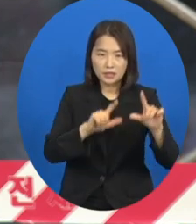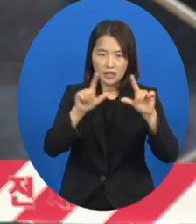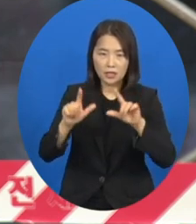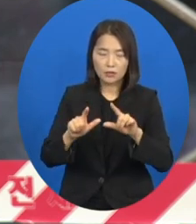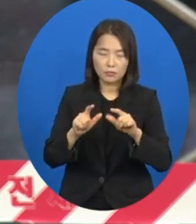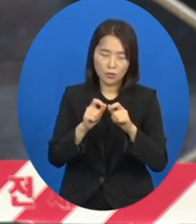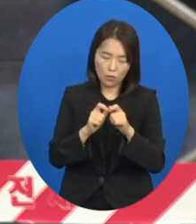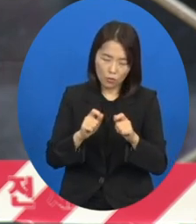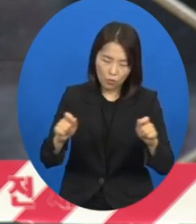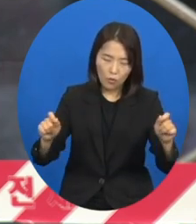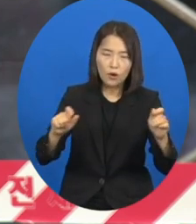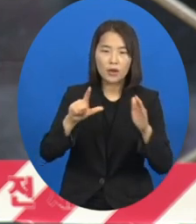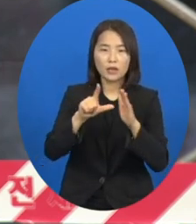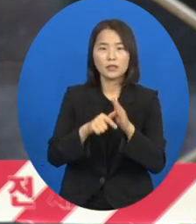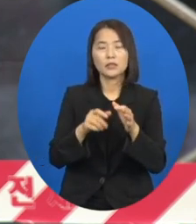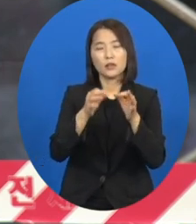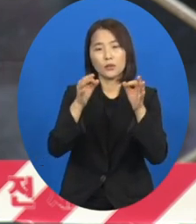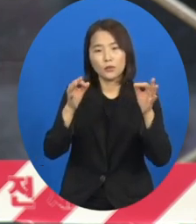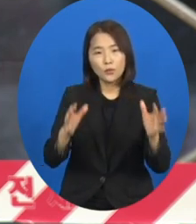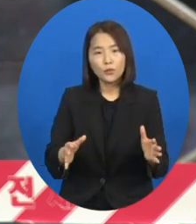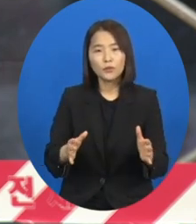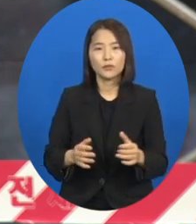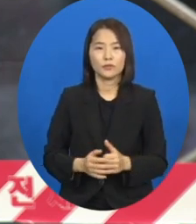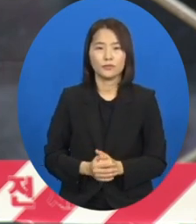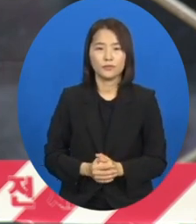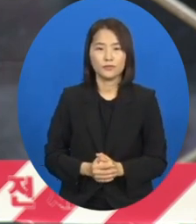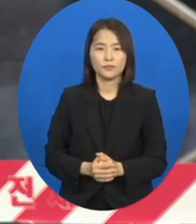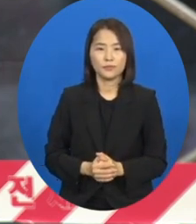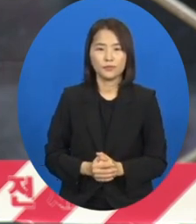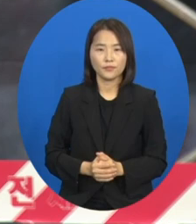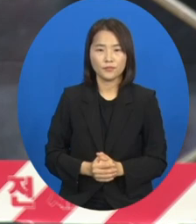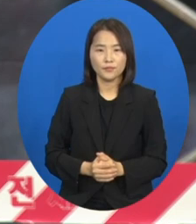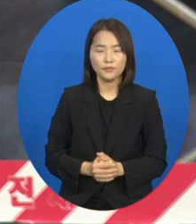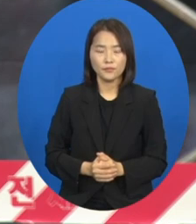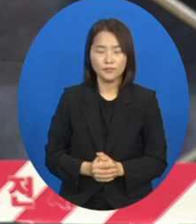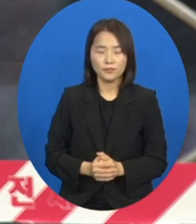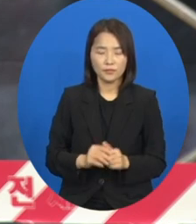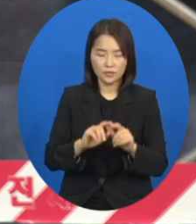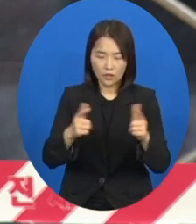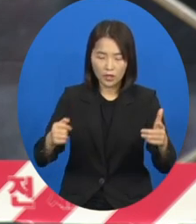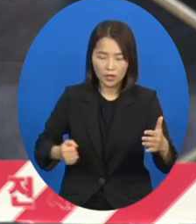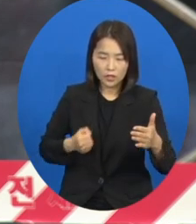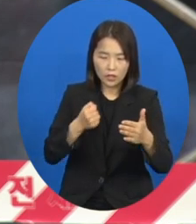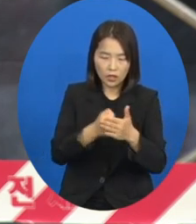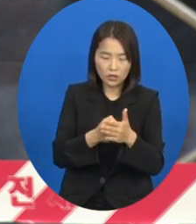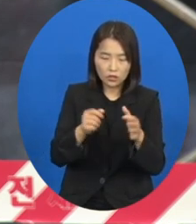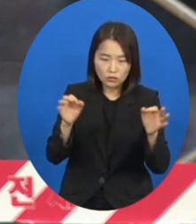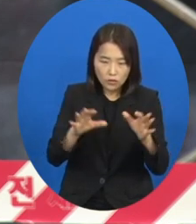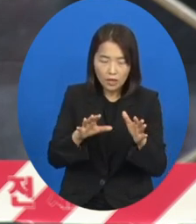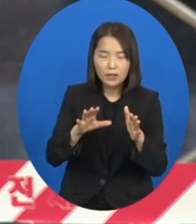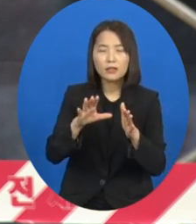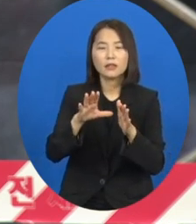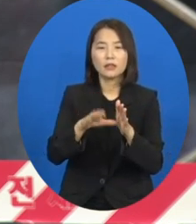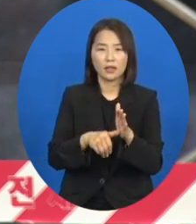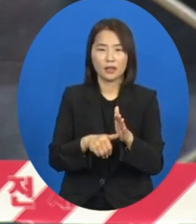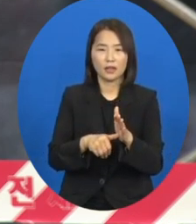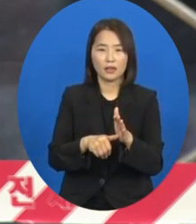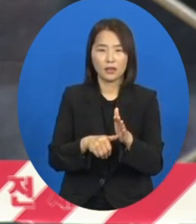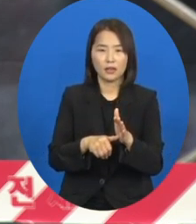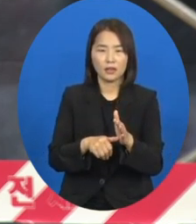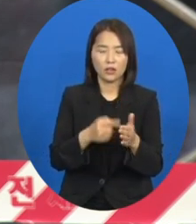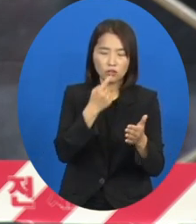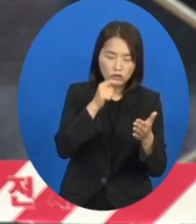가운데 삶의 그 결정의 순간에서 누구나 갈 수 있는 그 쉬운